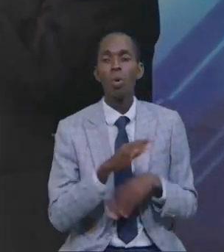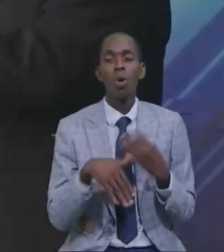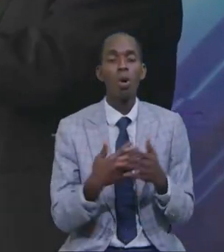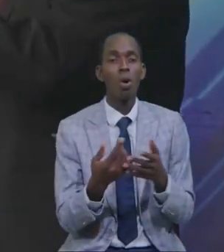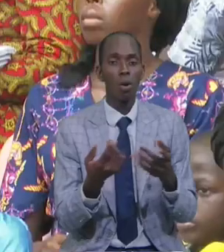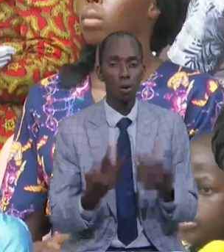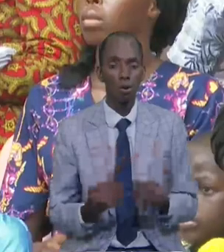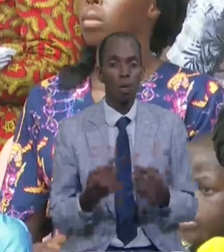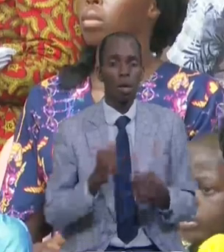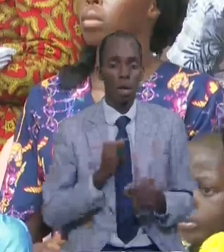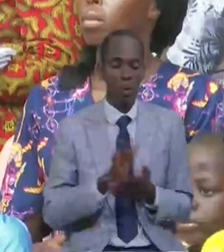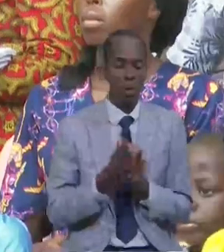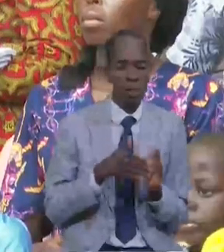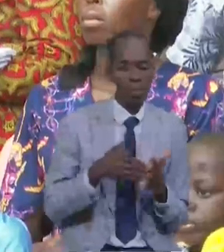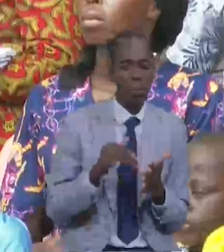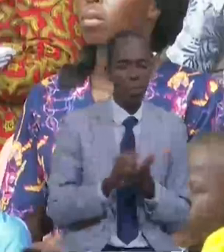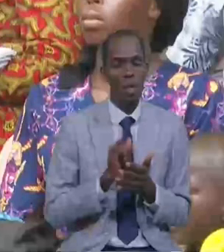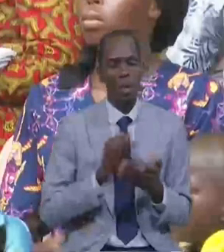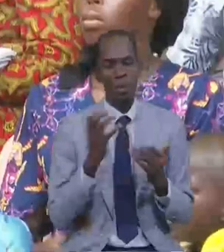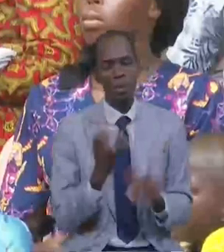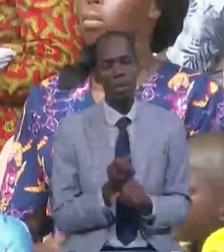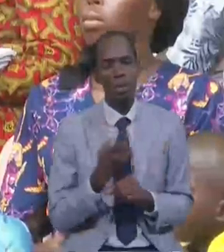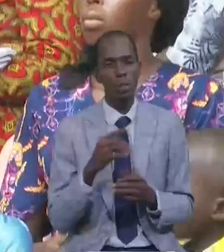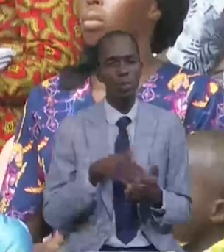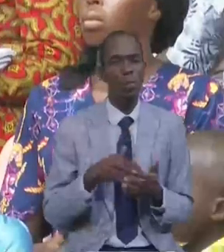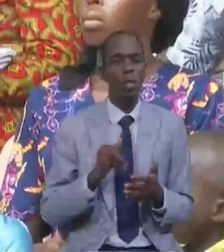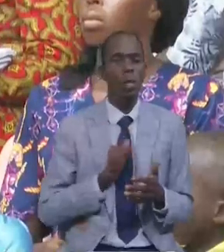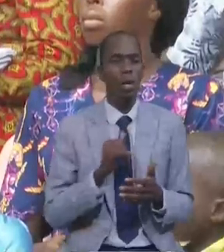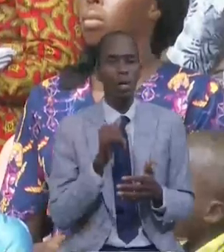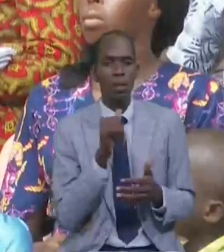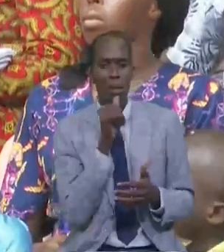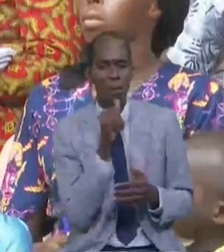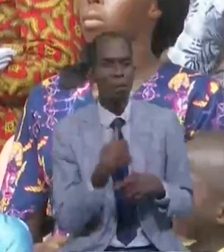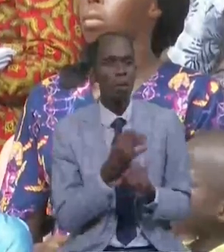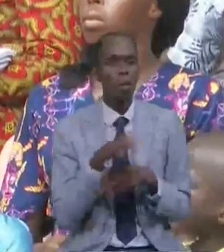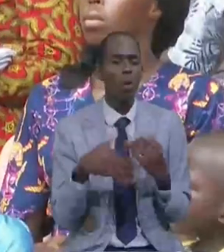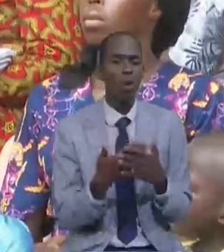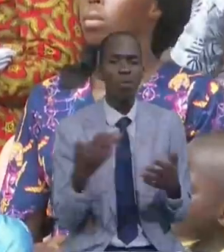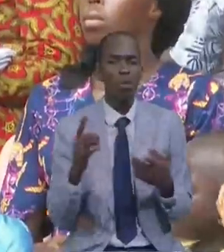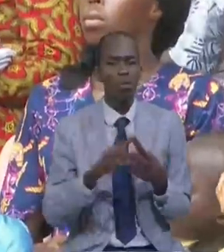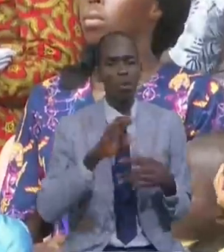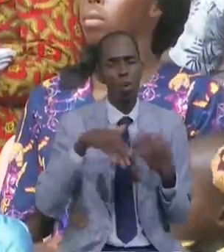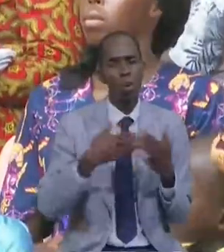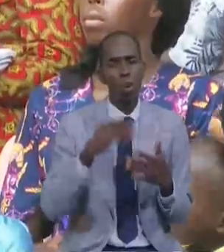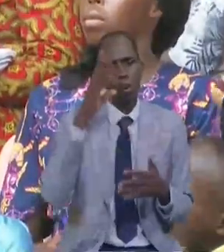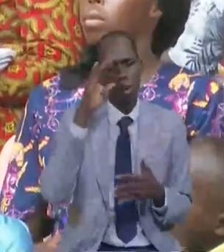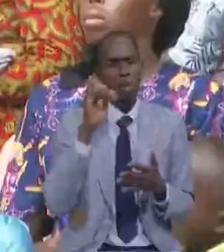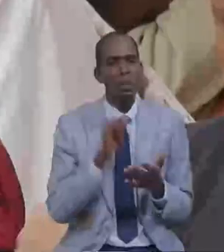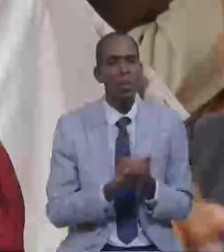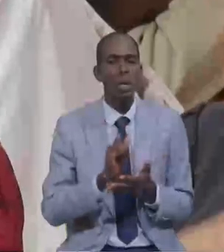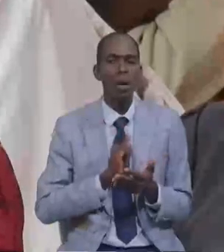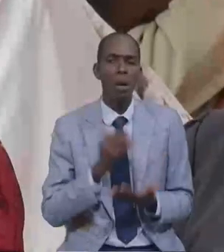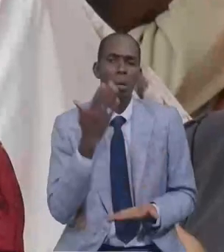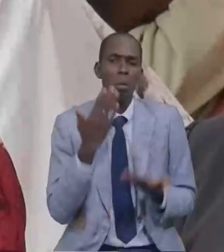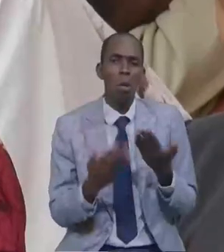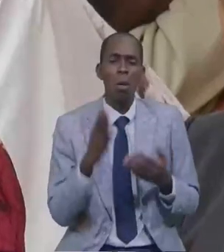d'en sauver de toute manière quelques-uns. Par toutes les méthodes, par toutes les stratégies, de toutes